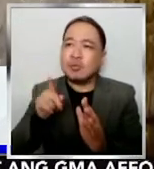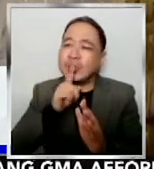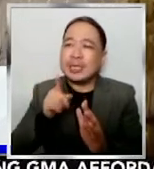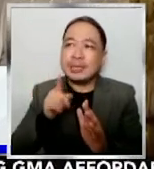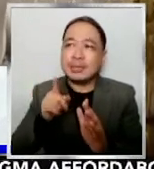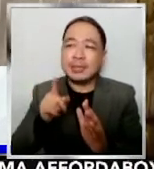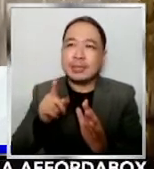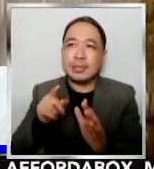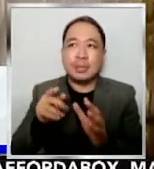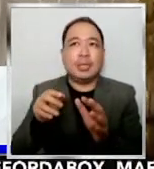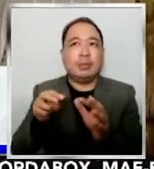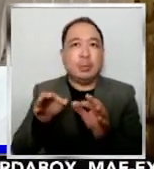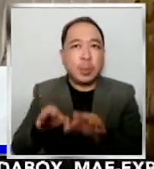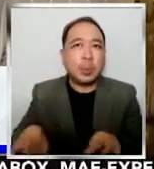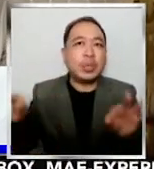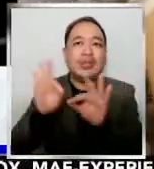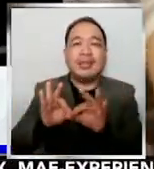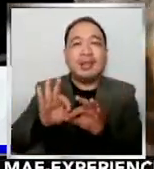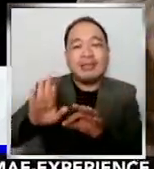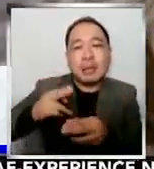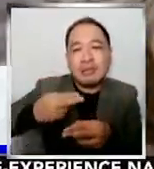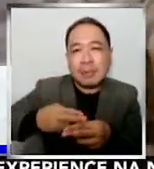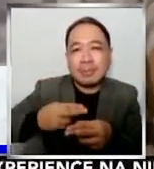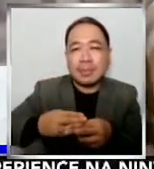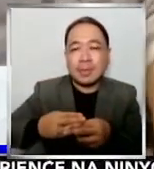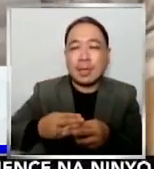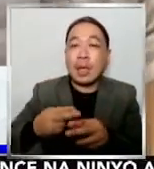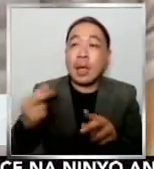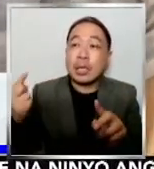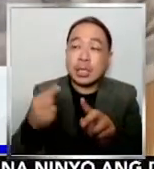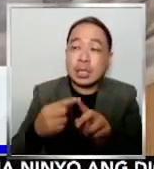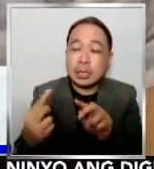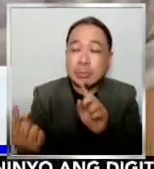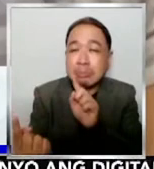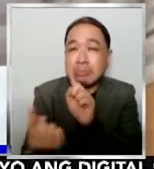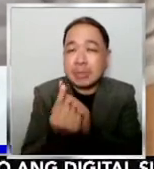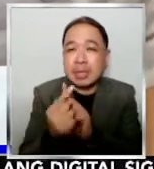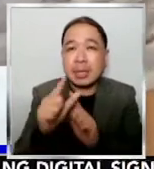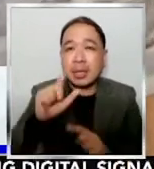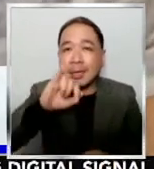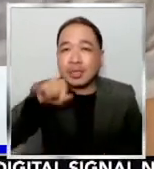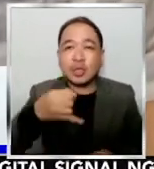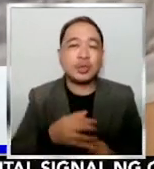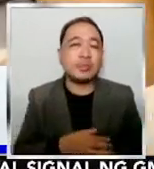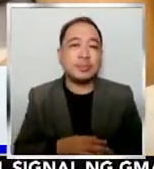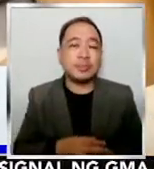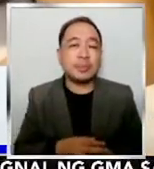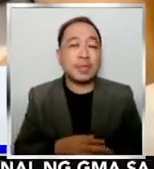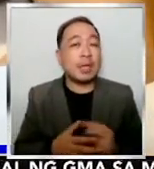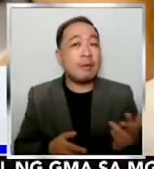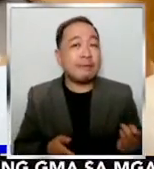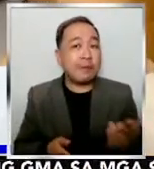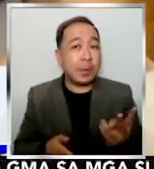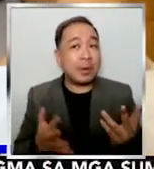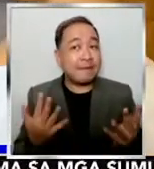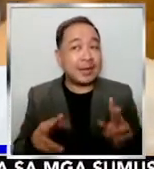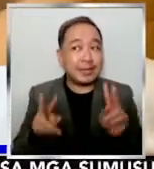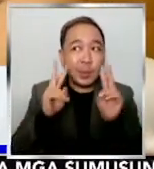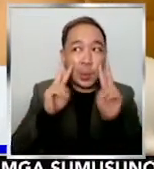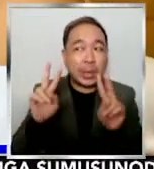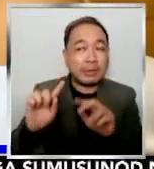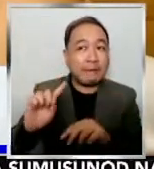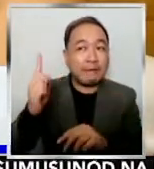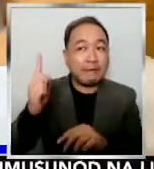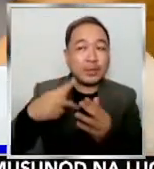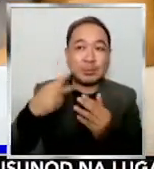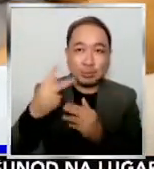fortune, until he meets LJ. Napanood na ng Gable lang unang episode ng Love You Stranger. Wow! Oh,